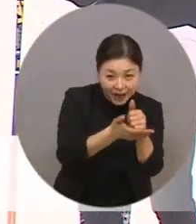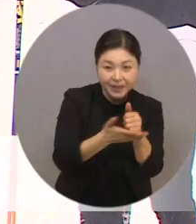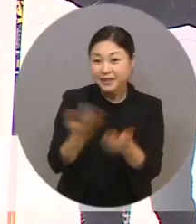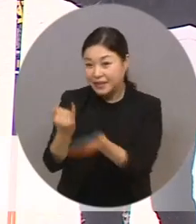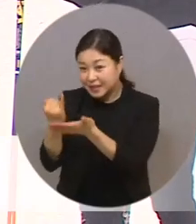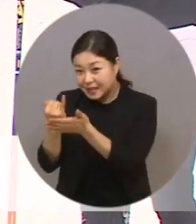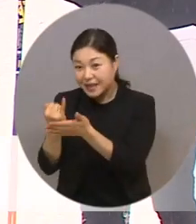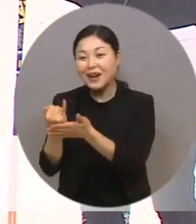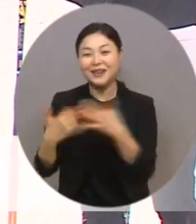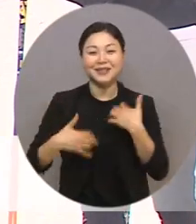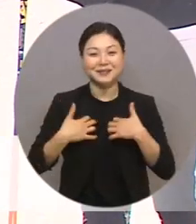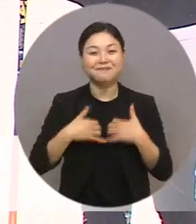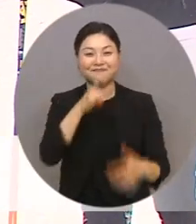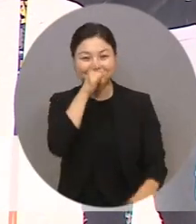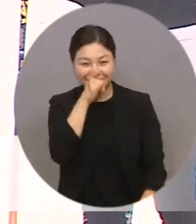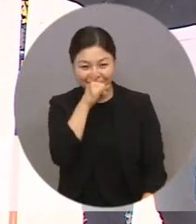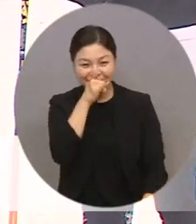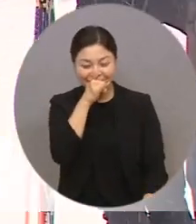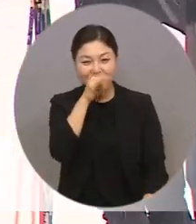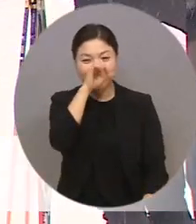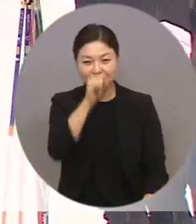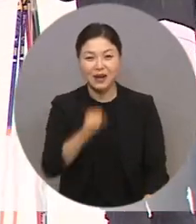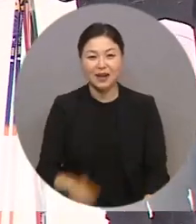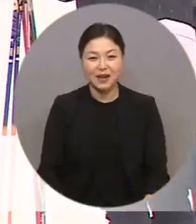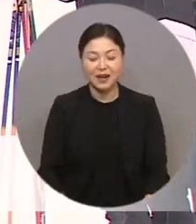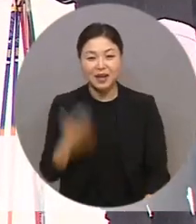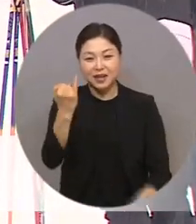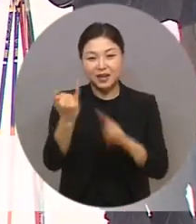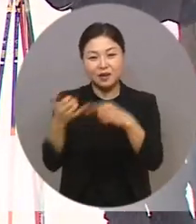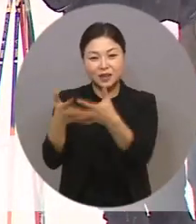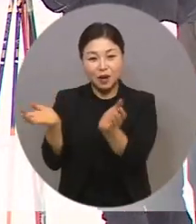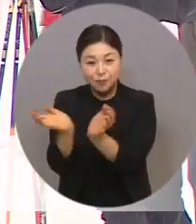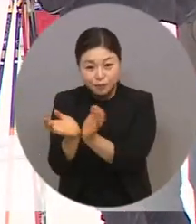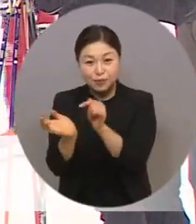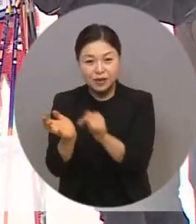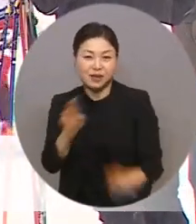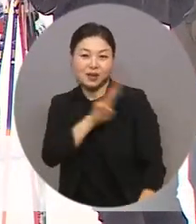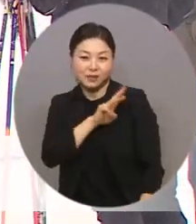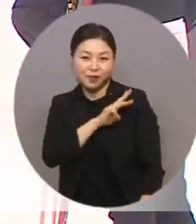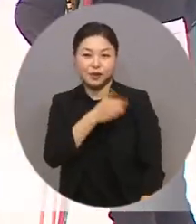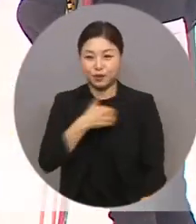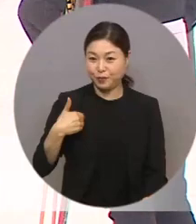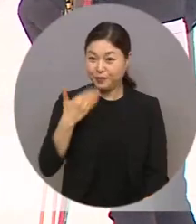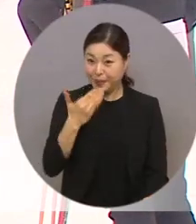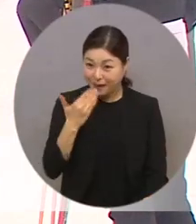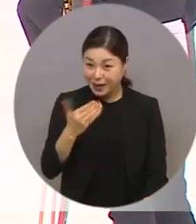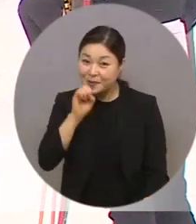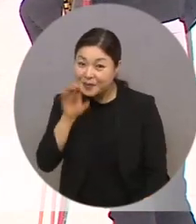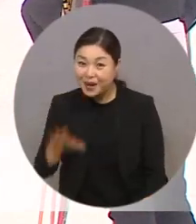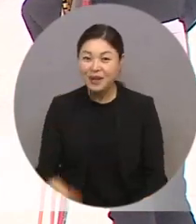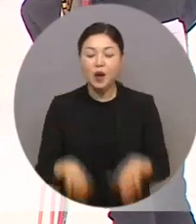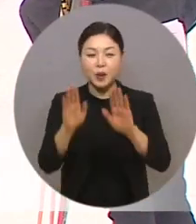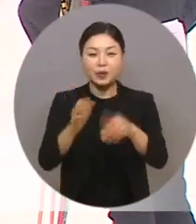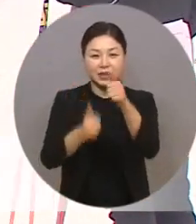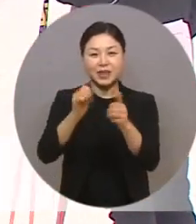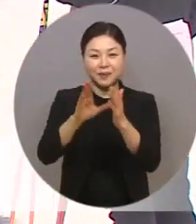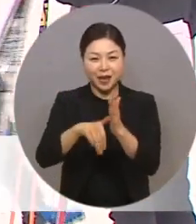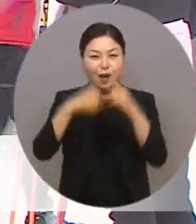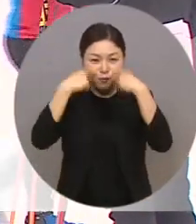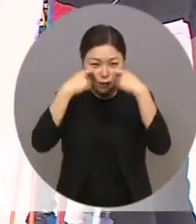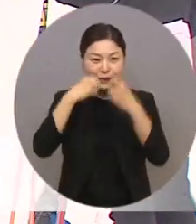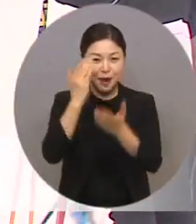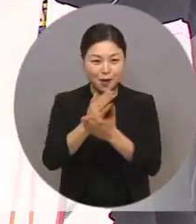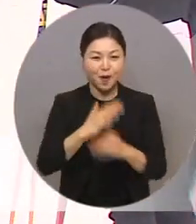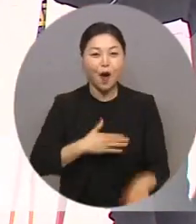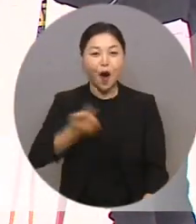찬하 도하고 좋은 거 같아요 여자분 많이 없으니까 꼭 등할 수 있을 거라든지 오늘은 시합할 때 울지 말고 어제